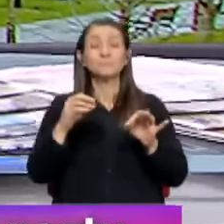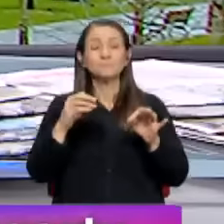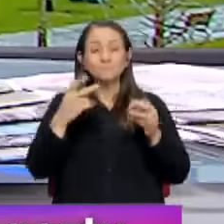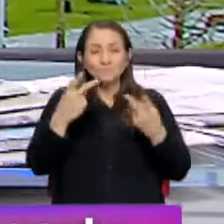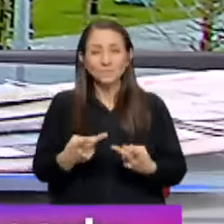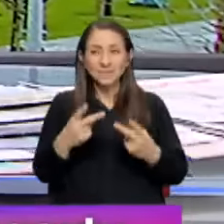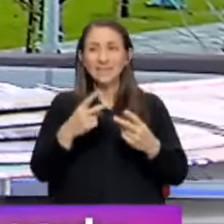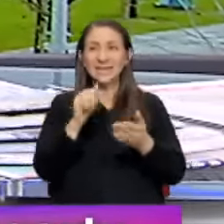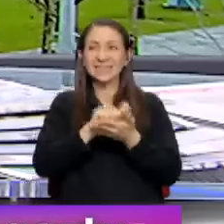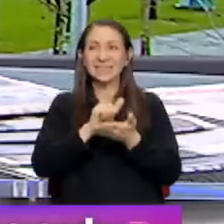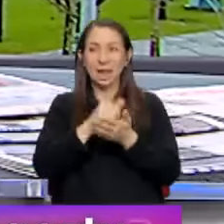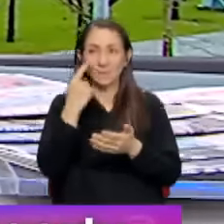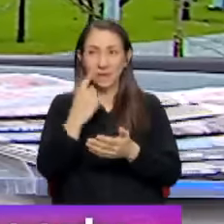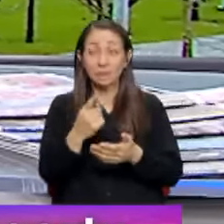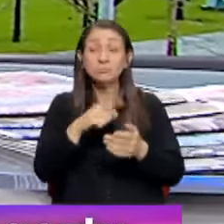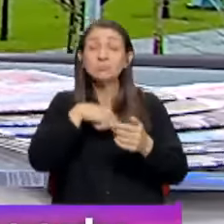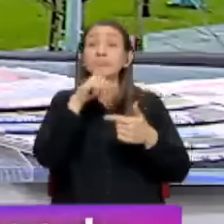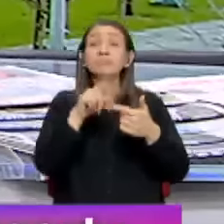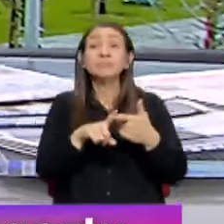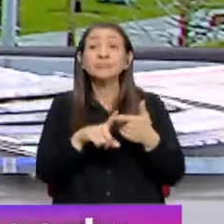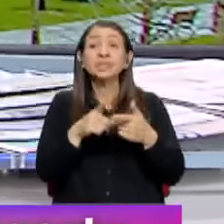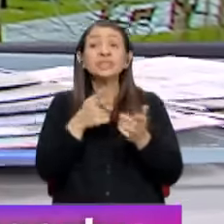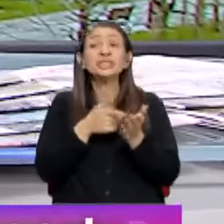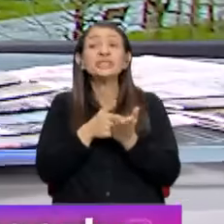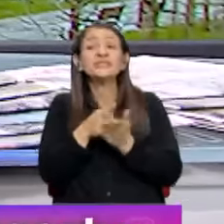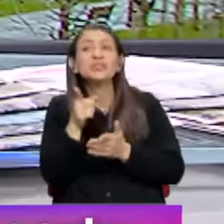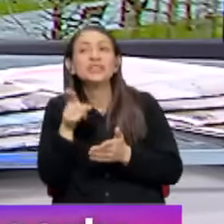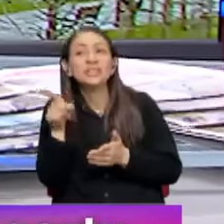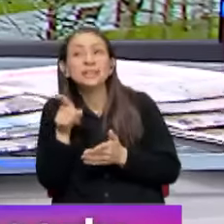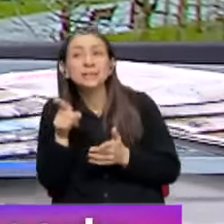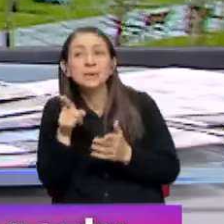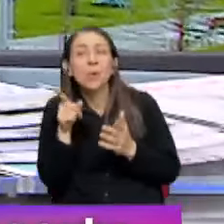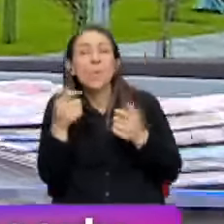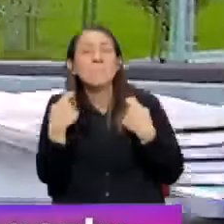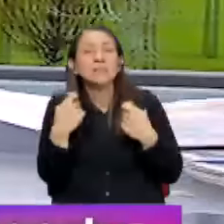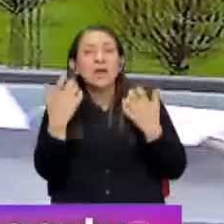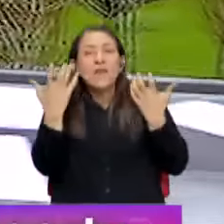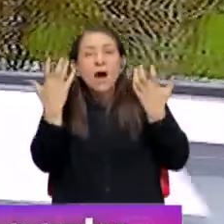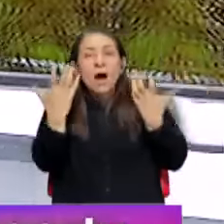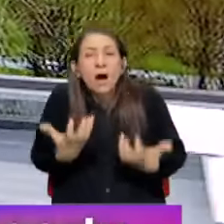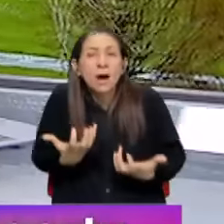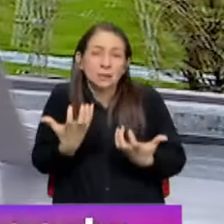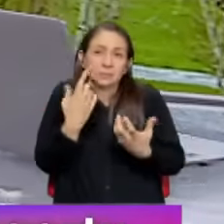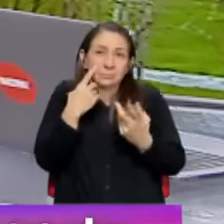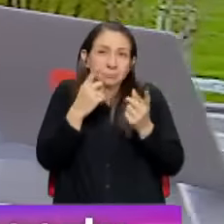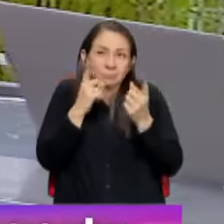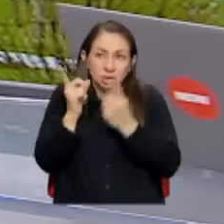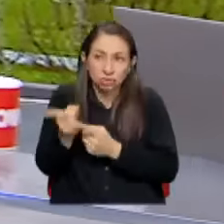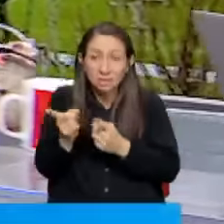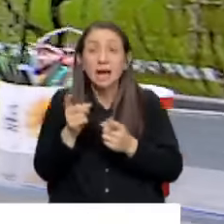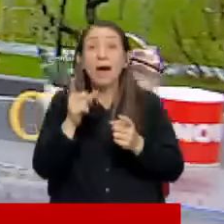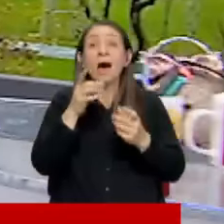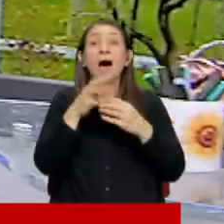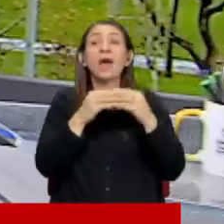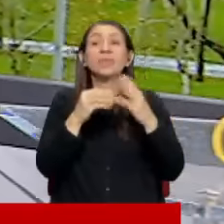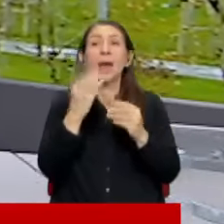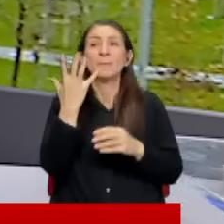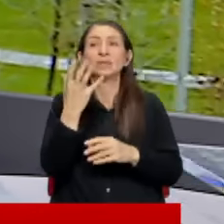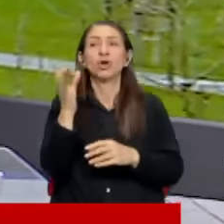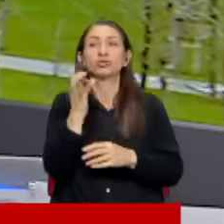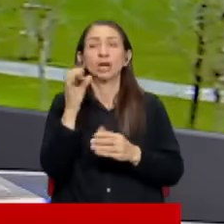gazetelere bakalım. Yerel gazetelerin ardından çiftçinin üzerindeki o maliyet yüküne geçiş yapacağız. Adana 5